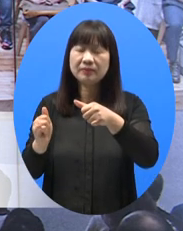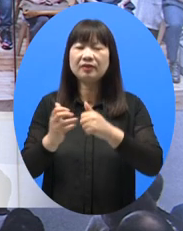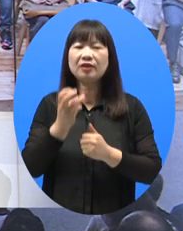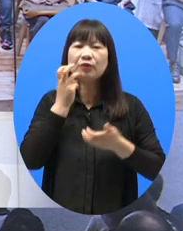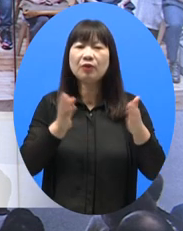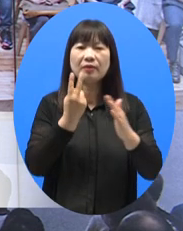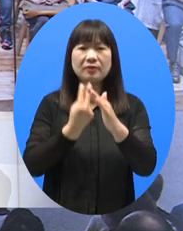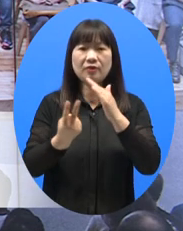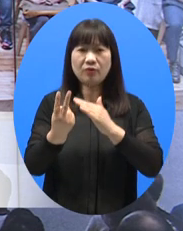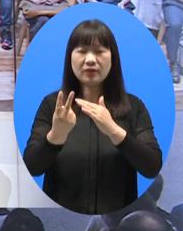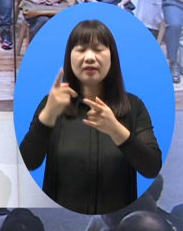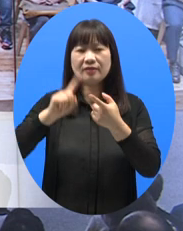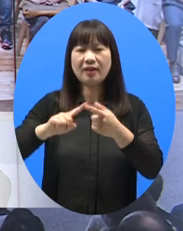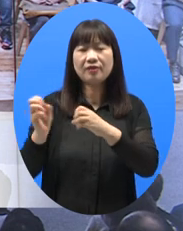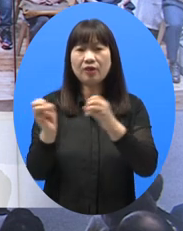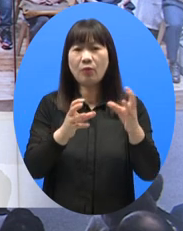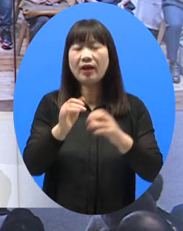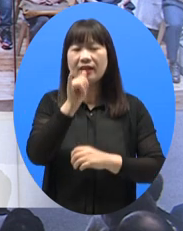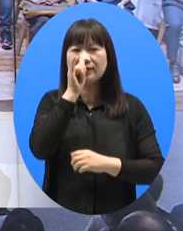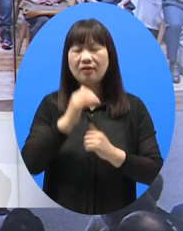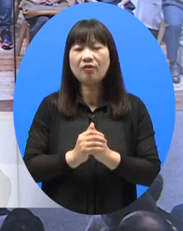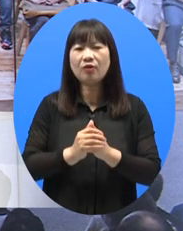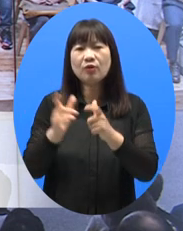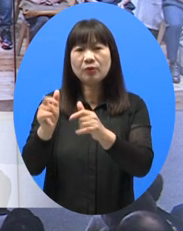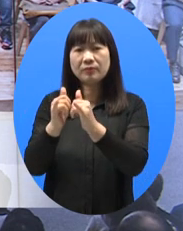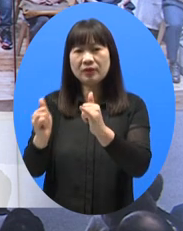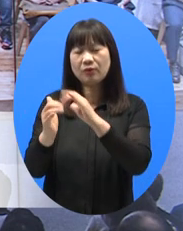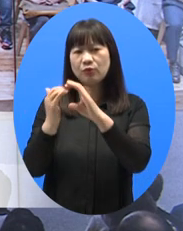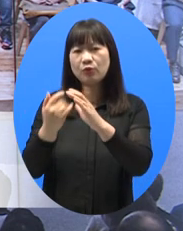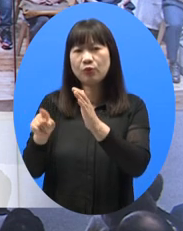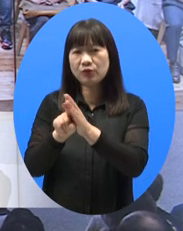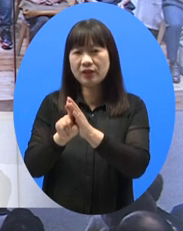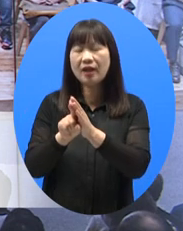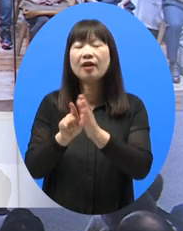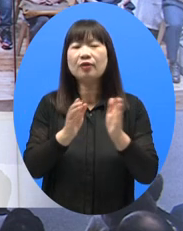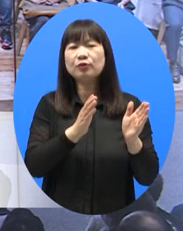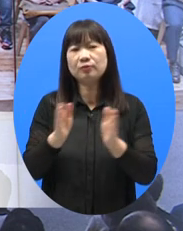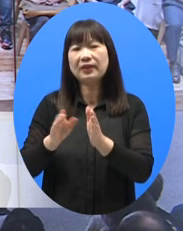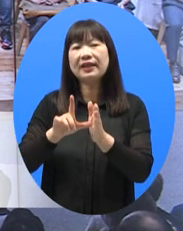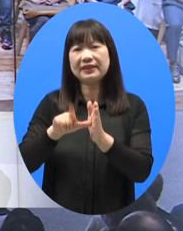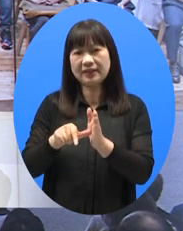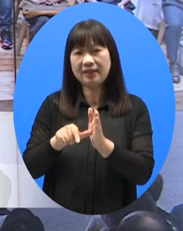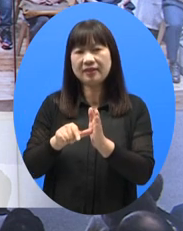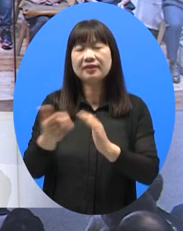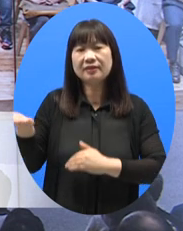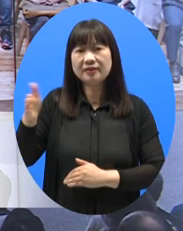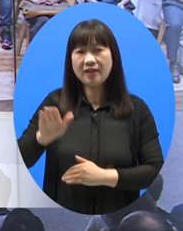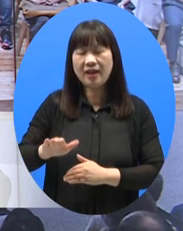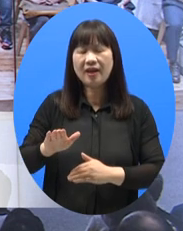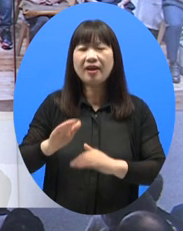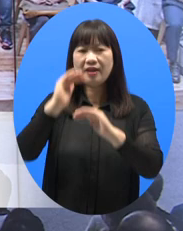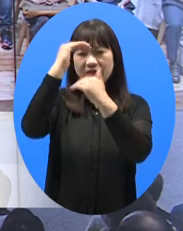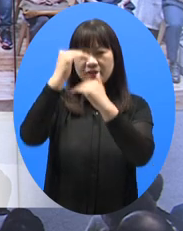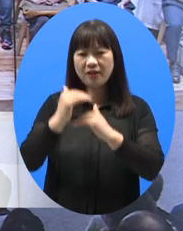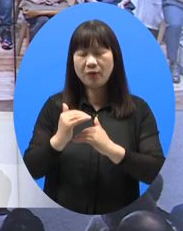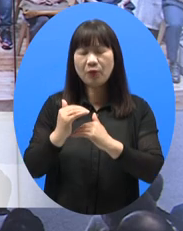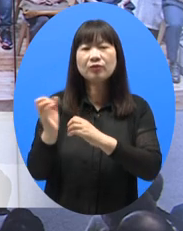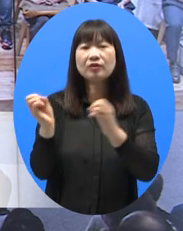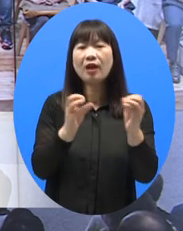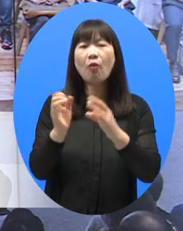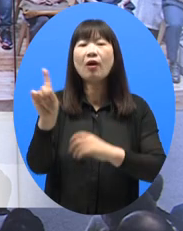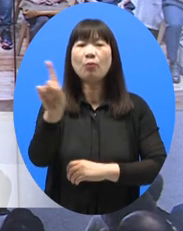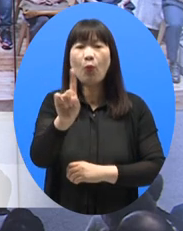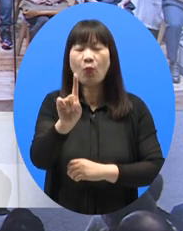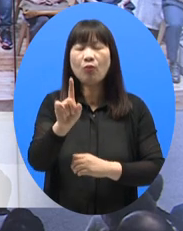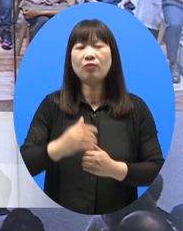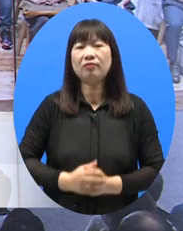시간을 가졌습니다. 도민과의 소통을 위해 김동연 지사가 마련한 시간인데요. 어떤 대화가 오고 갔는지 이슬비 기자가